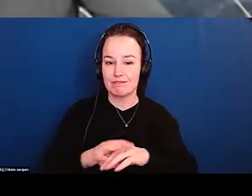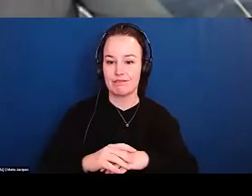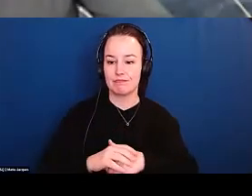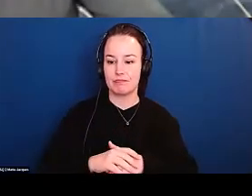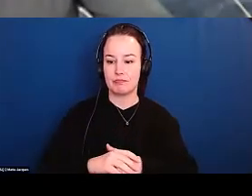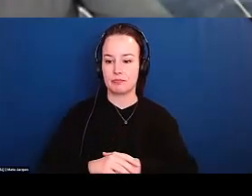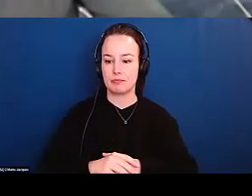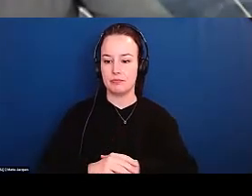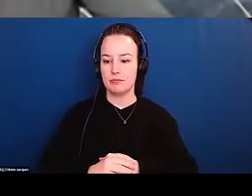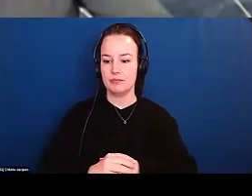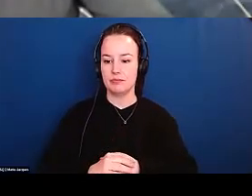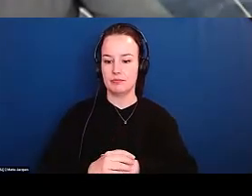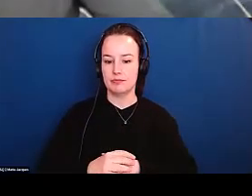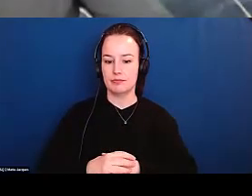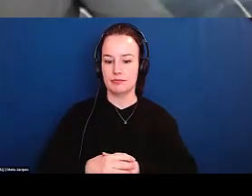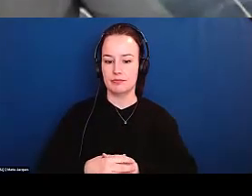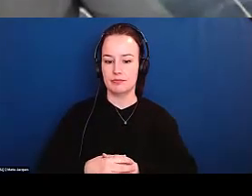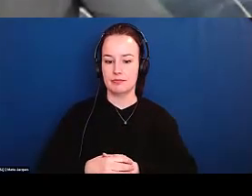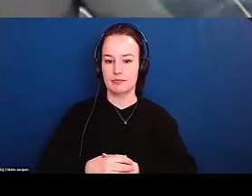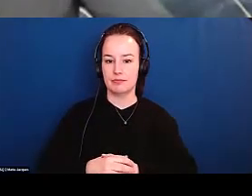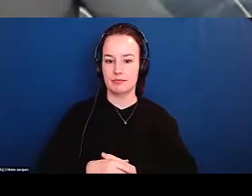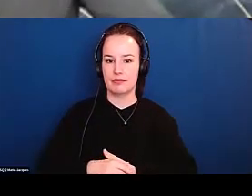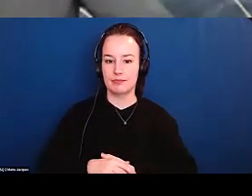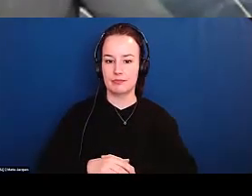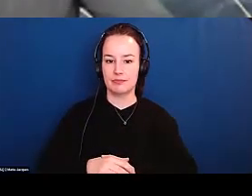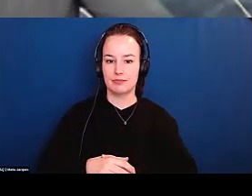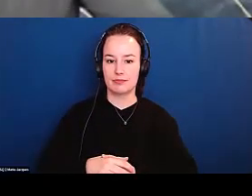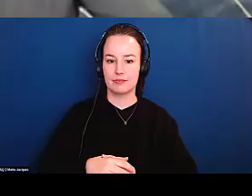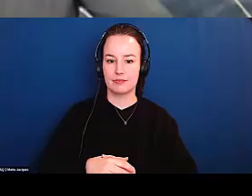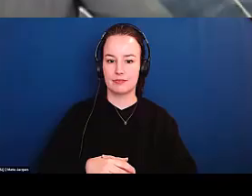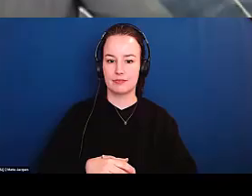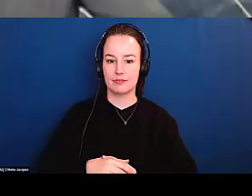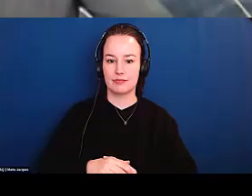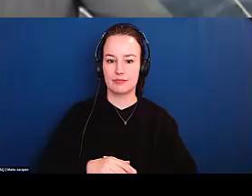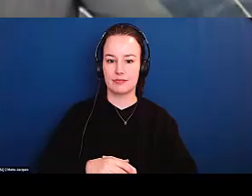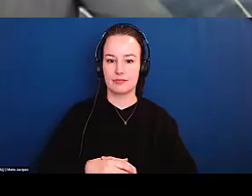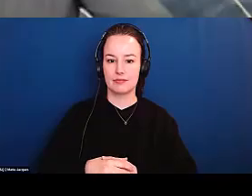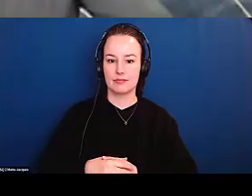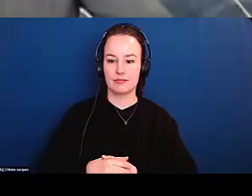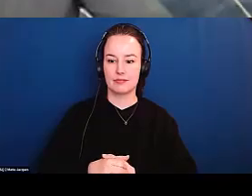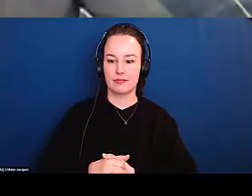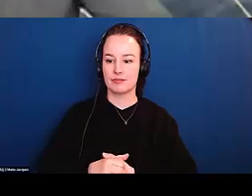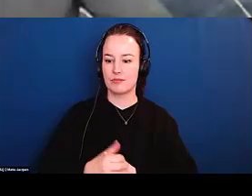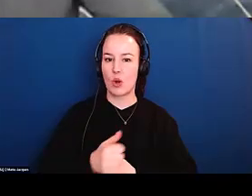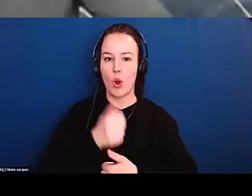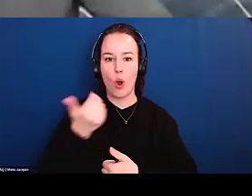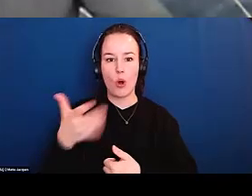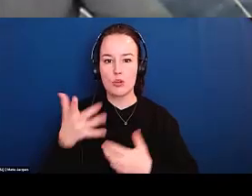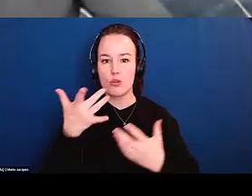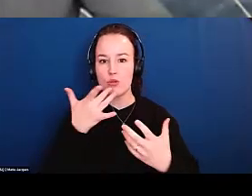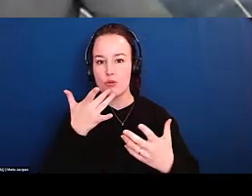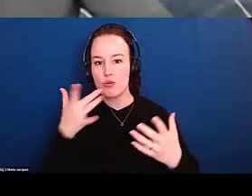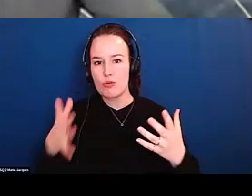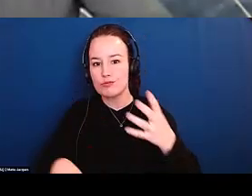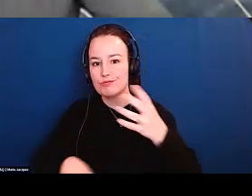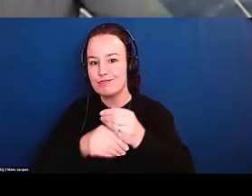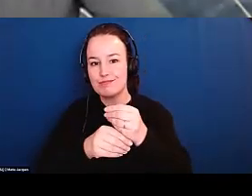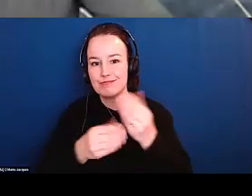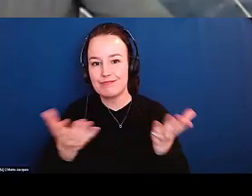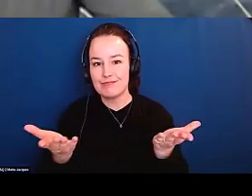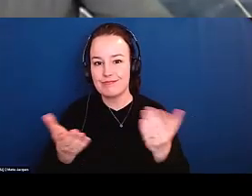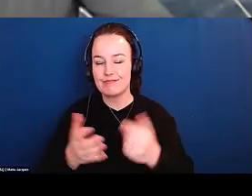cette question, ce débat. Est-ce qu'il y a d'autres choses que vous voudriez